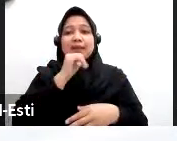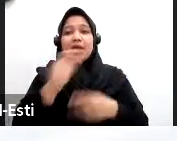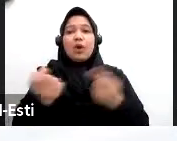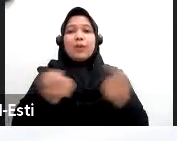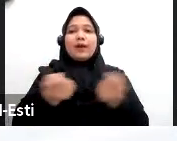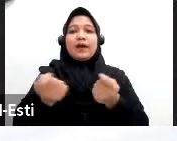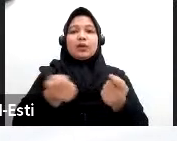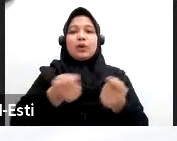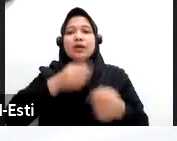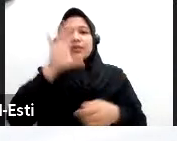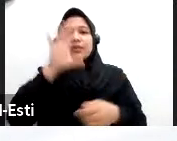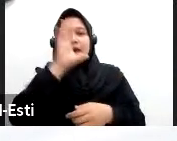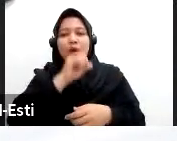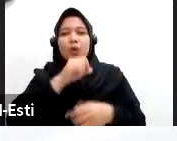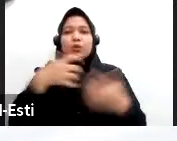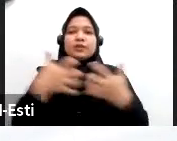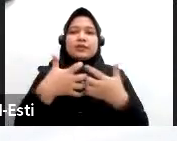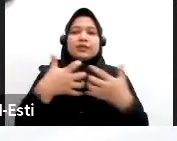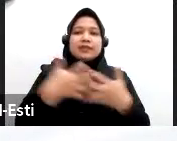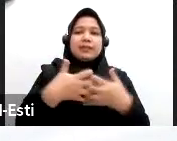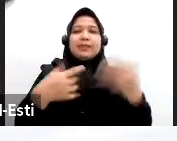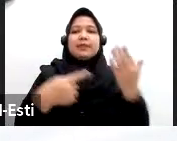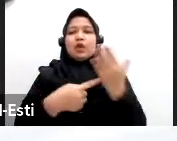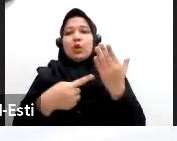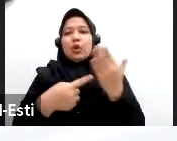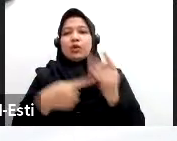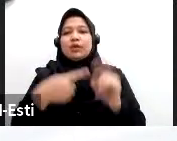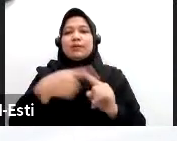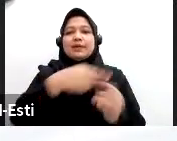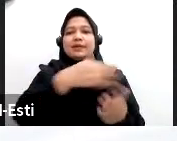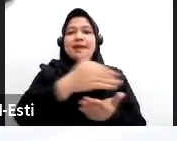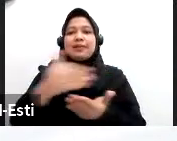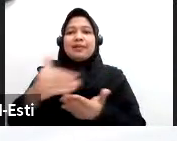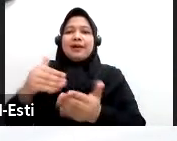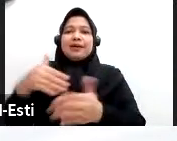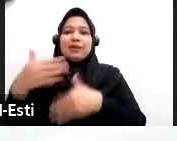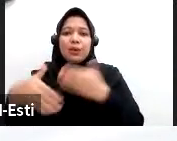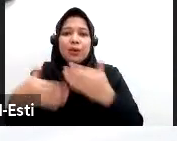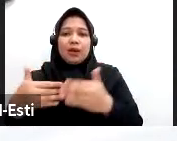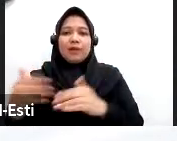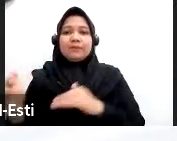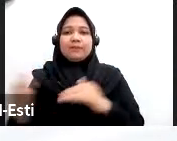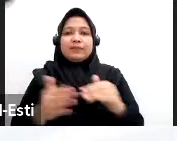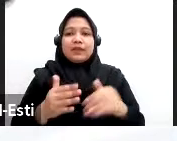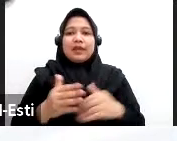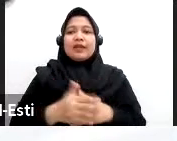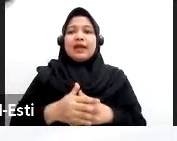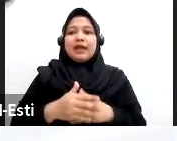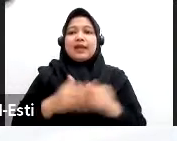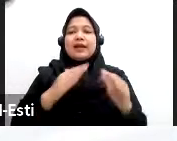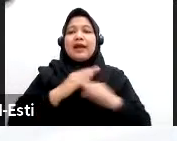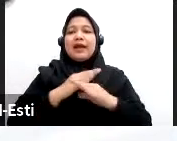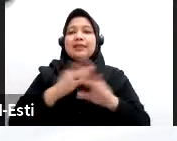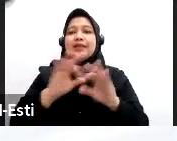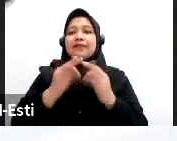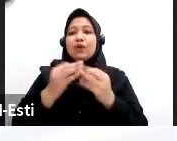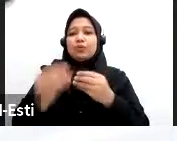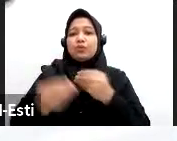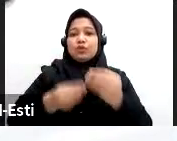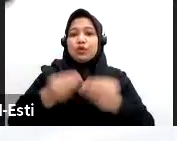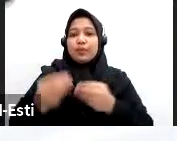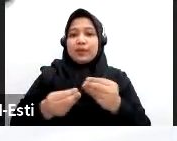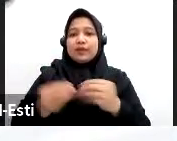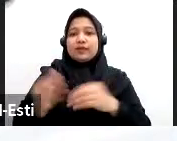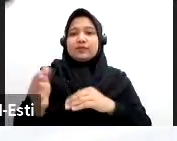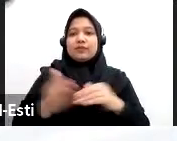sistem teknologi dan juga soal database dengan mereka kelola DJ lalu pengatur sangat di forum shopping ya kemudian mekanisme dari